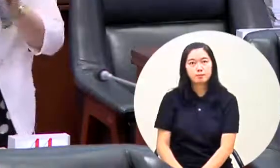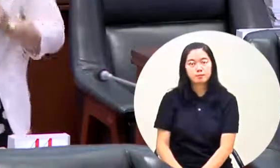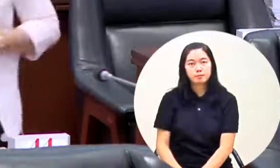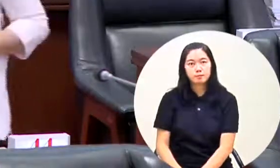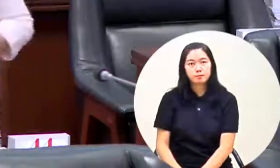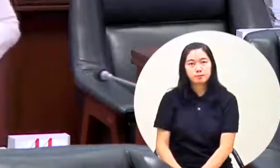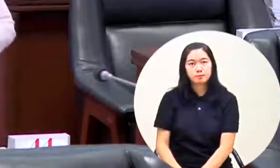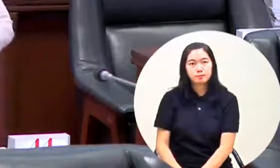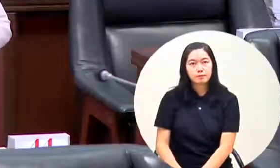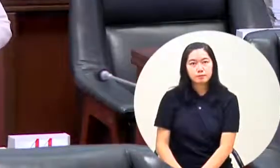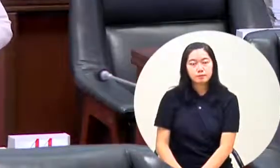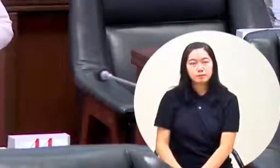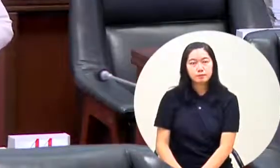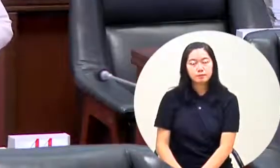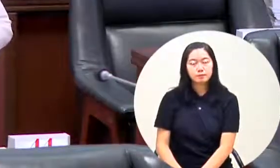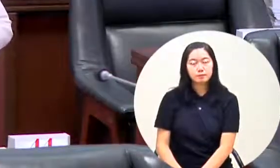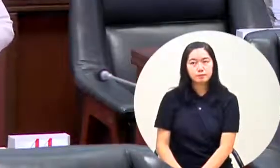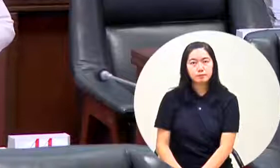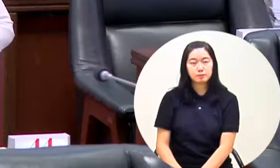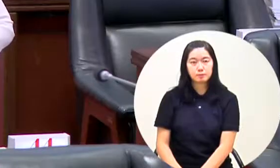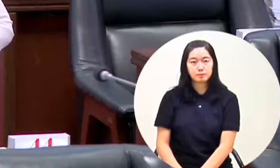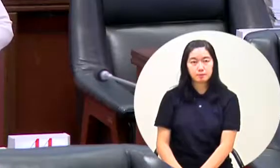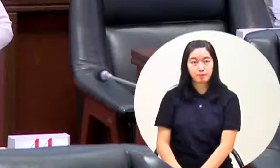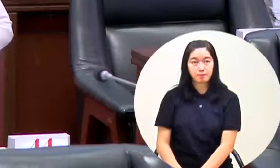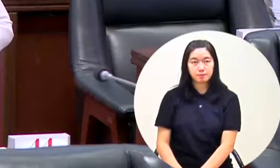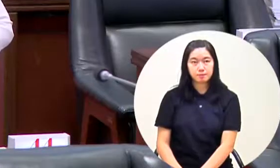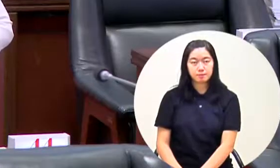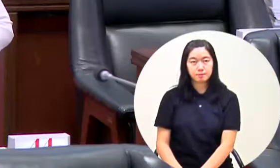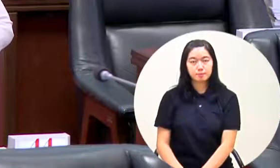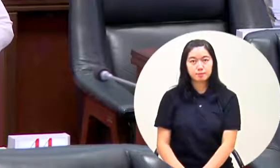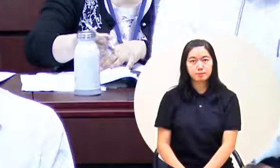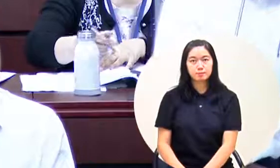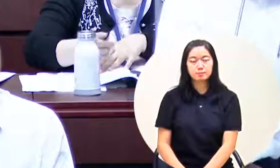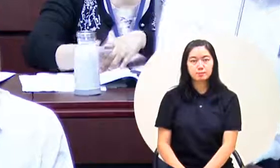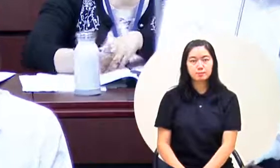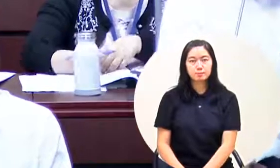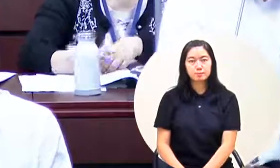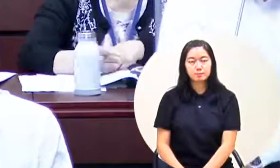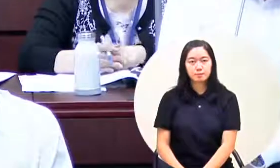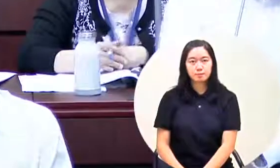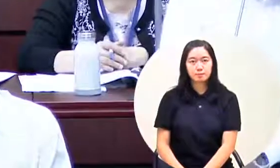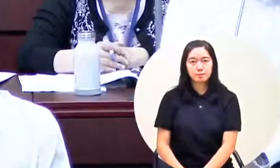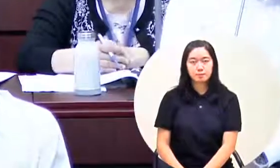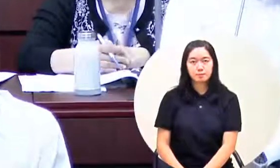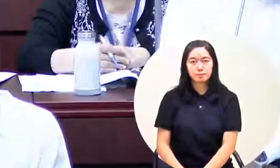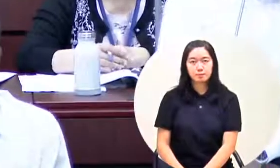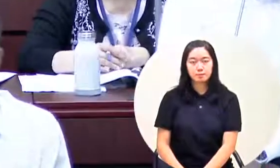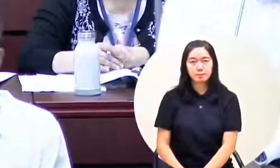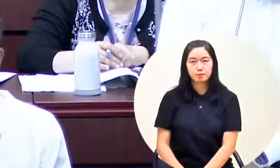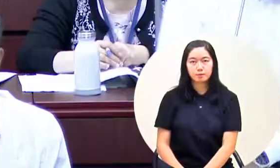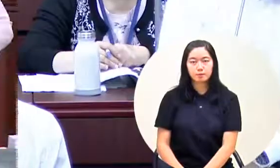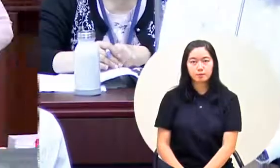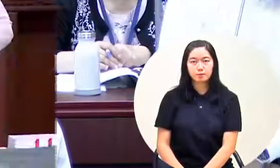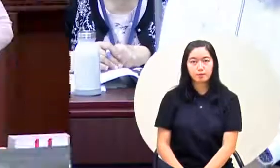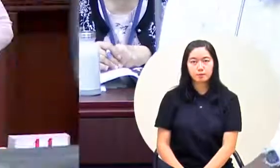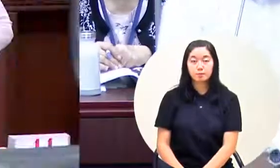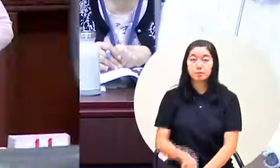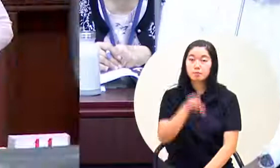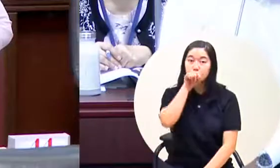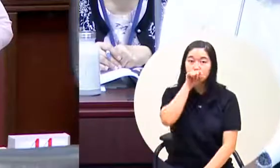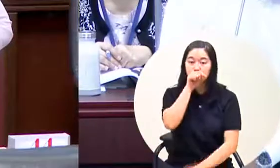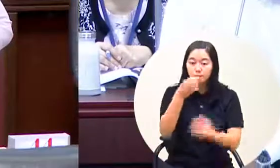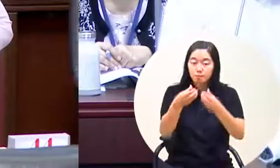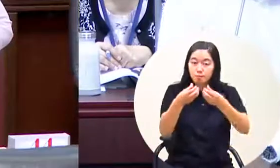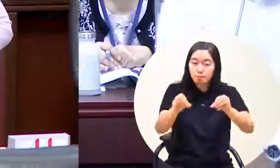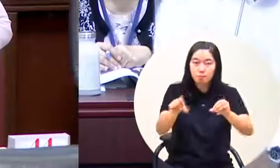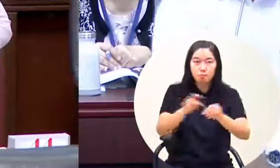下。 好，请黄局长答复。 好，谢谢主席。感谢议员关心这两个问题。那鸡蛋的这个稽